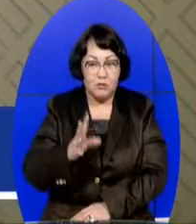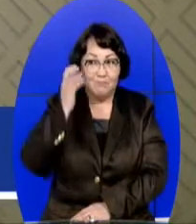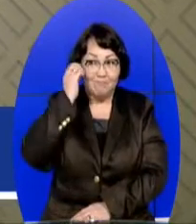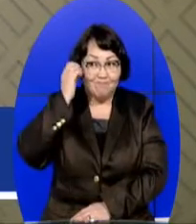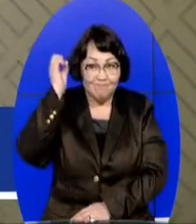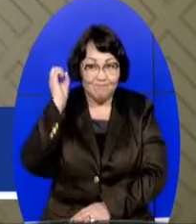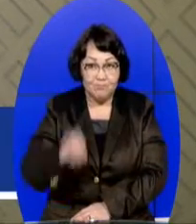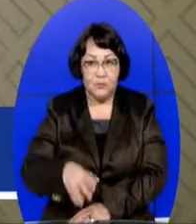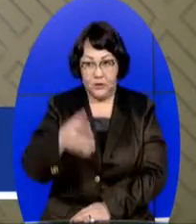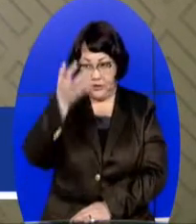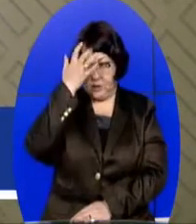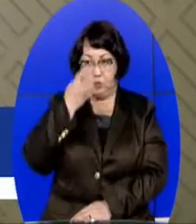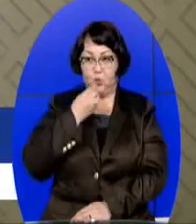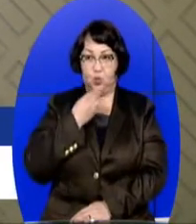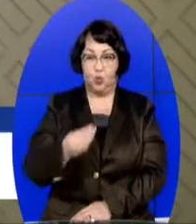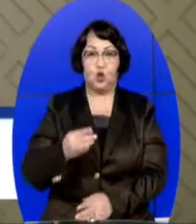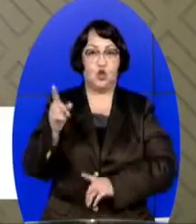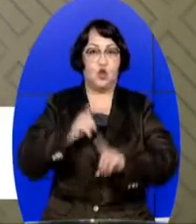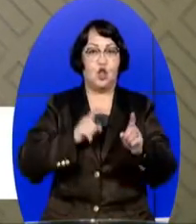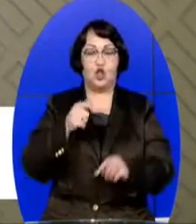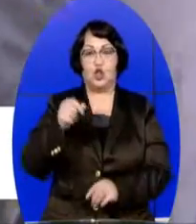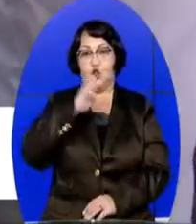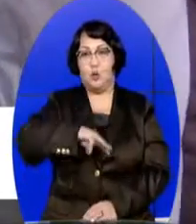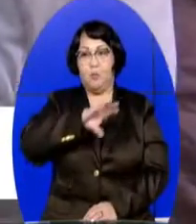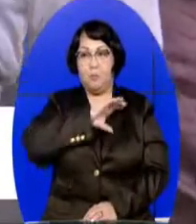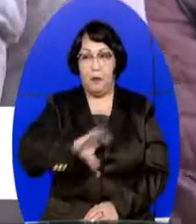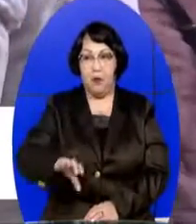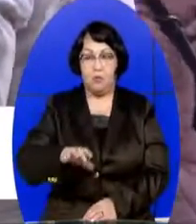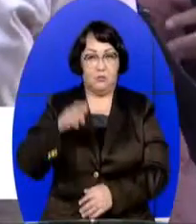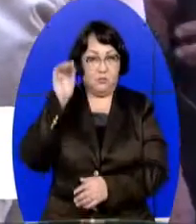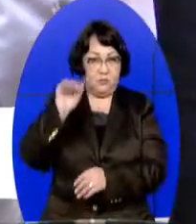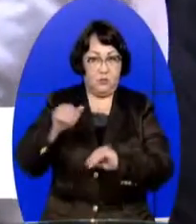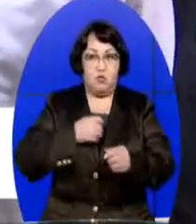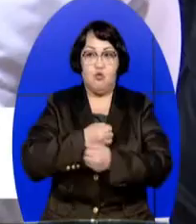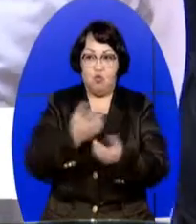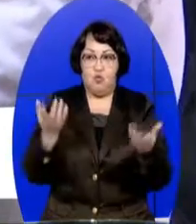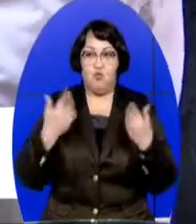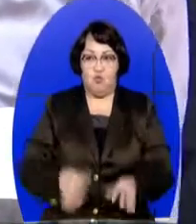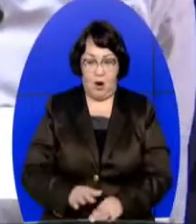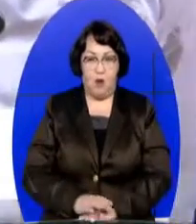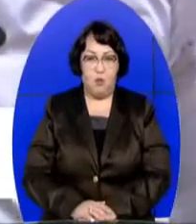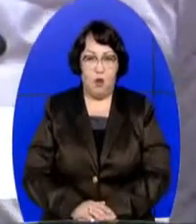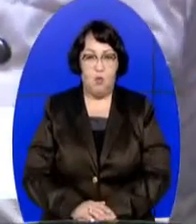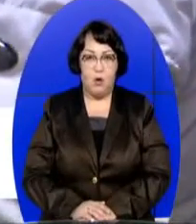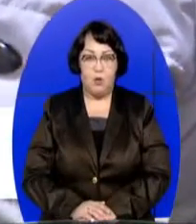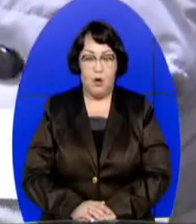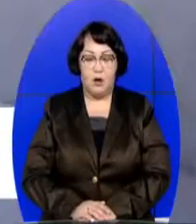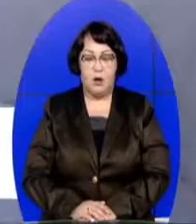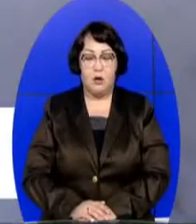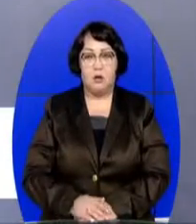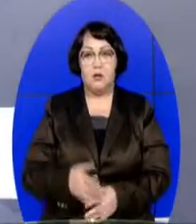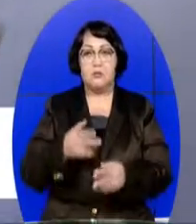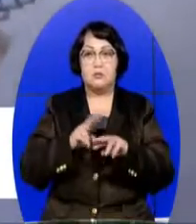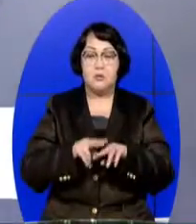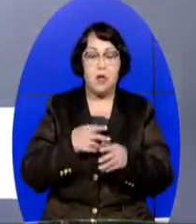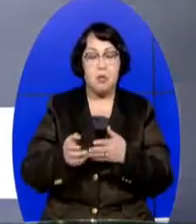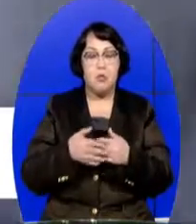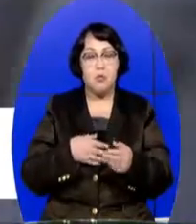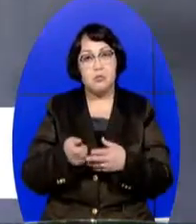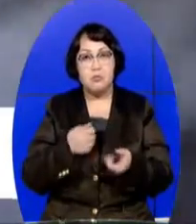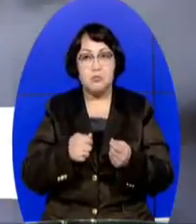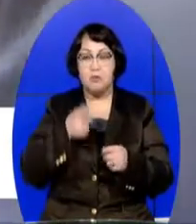болоод шударга өрсөлдөөн хэрэглэгчийн төлөө газраас бол хөргүүлсэн байгаа. Нөөцсөн мах энэ жил хангалттай, мөн худалдаалах цэгүүдэд байнгын хяналт тавьж